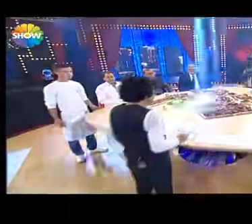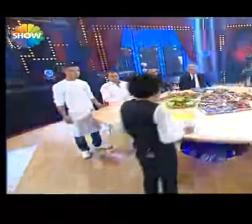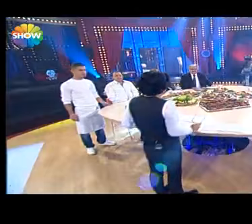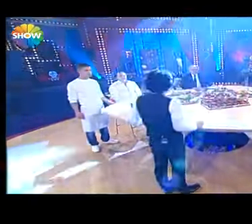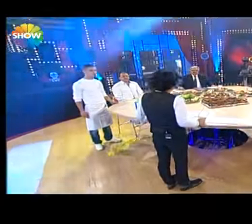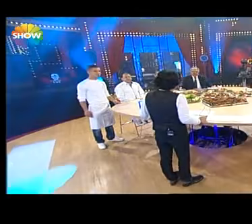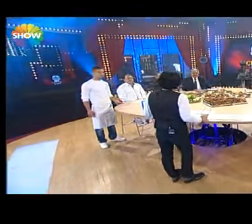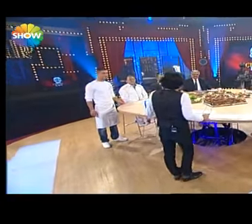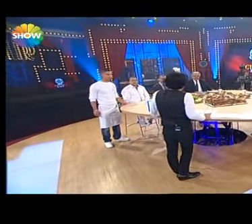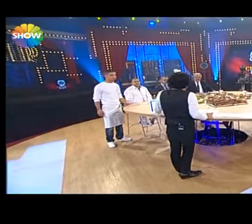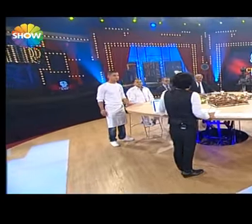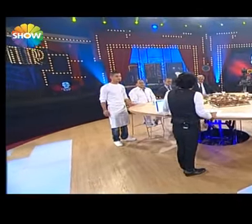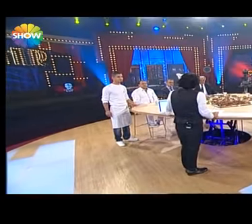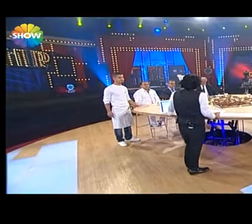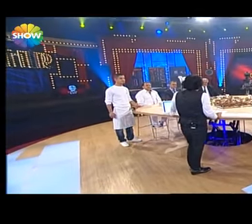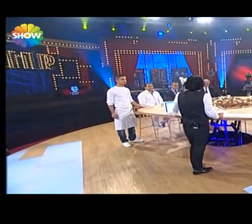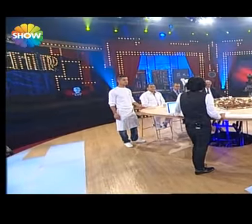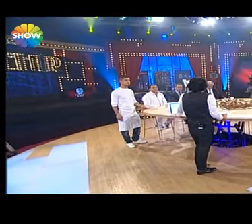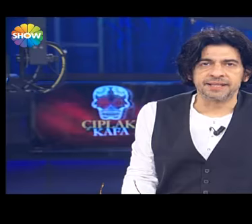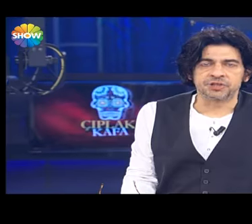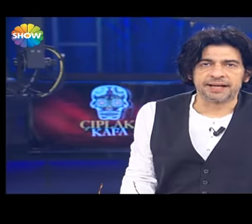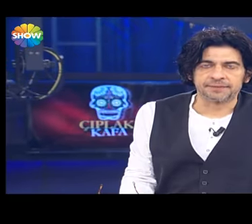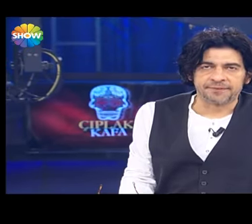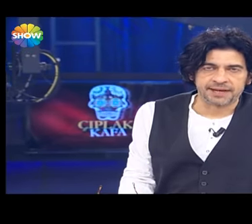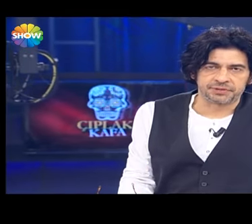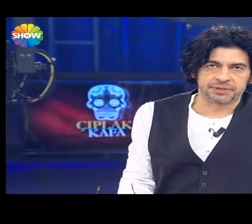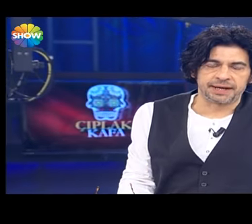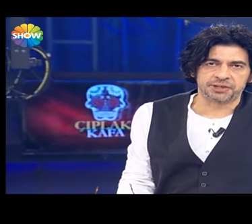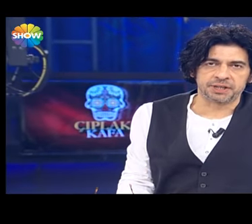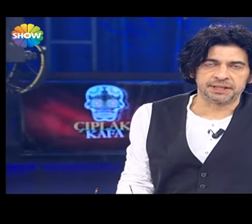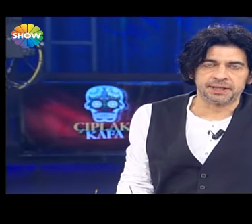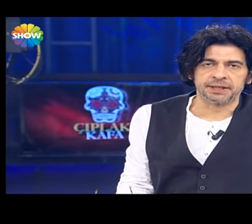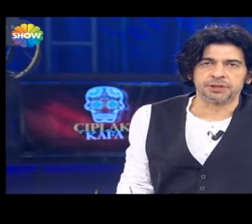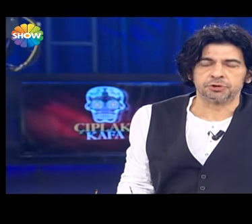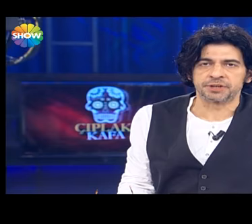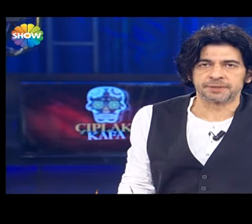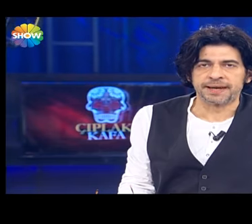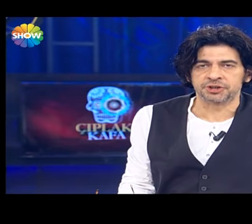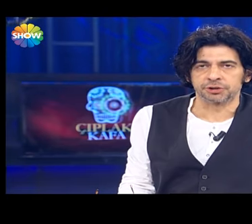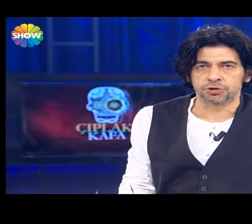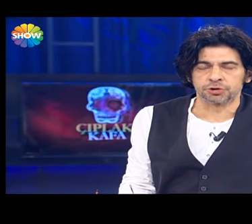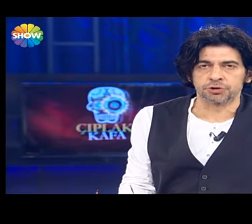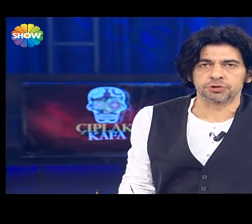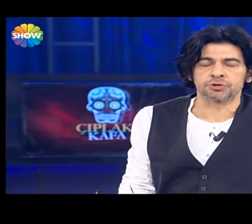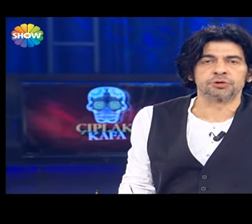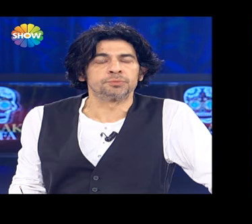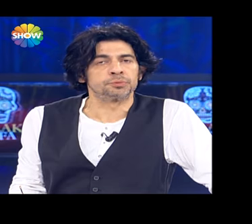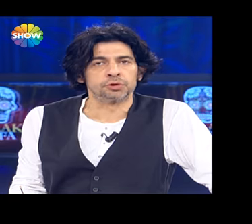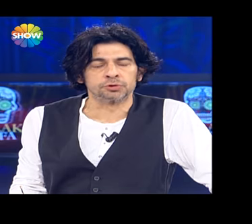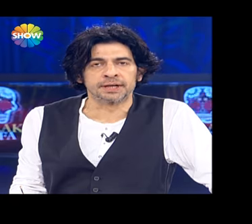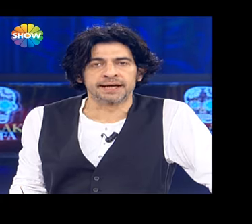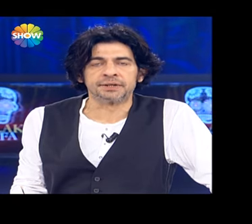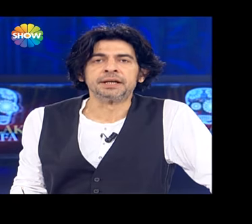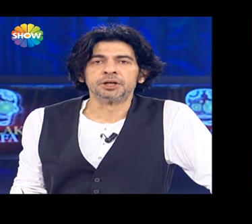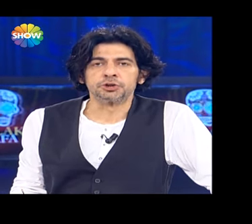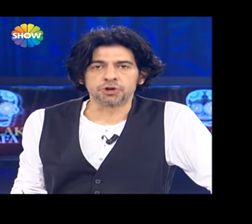Evet hanımlar beyler, çıplak kafa devam ediyor. Melise Canver hashtagini yükseltmeye çalışıyoruz. Mümkün